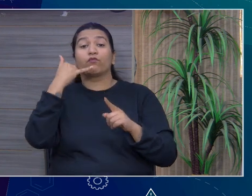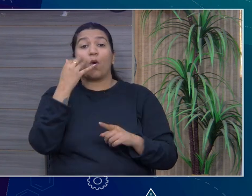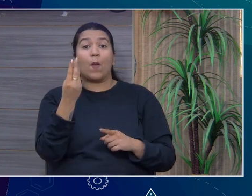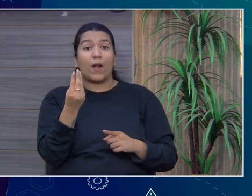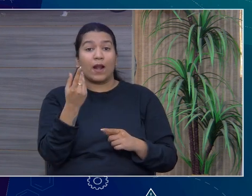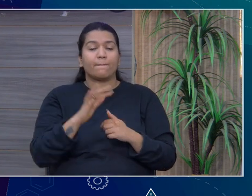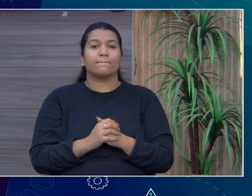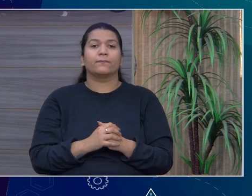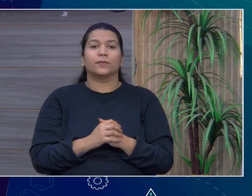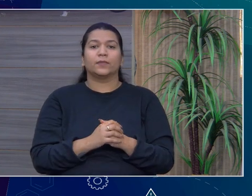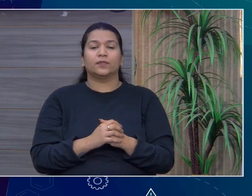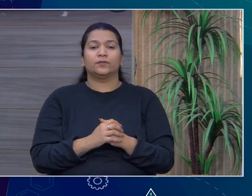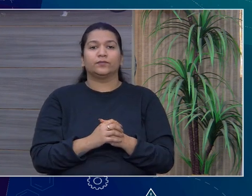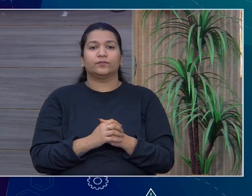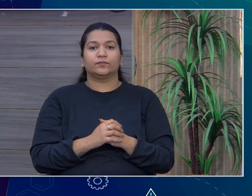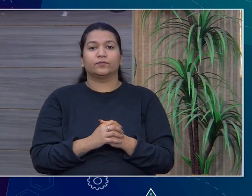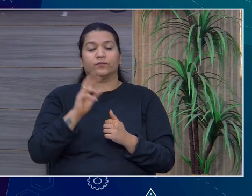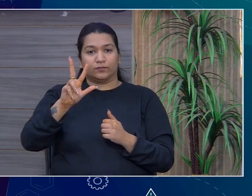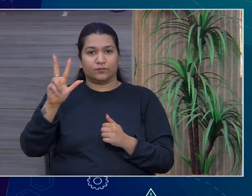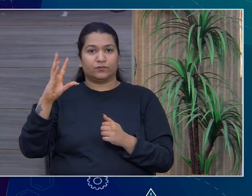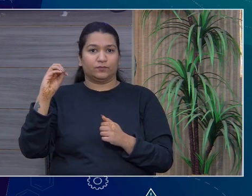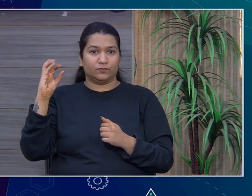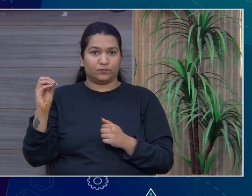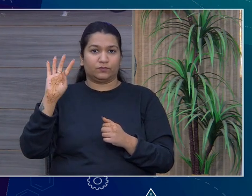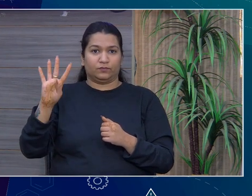वहाँ पर हिप्स हो गया होगा, याद हो गया होगा,